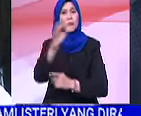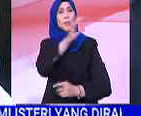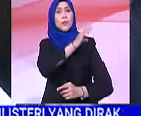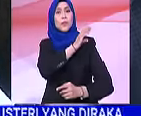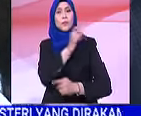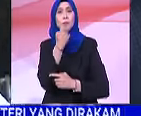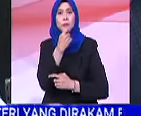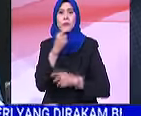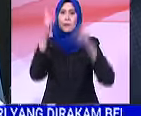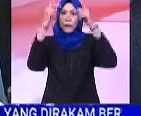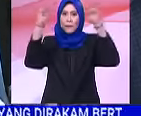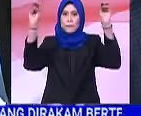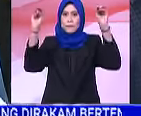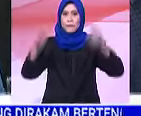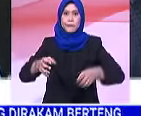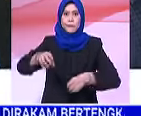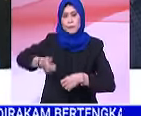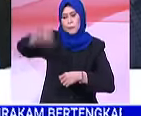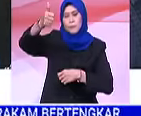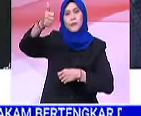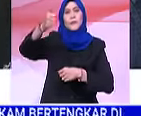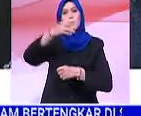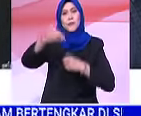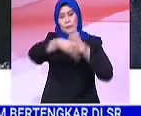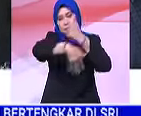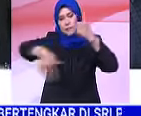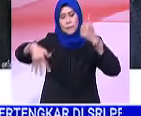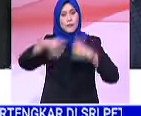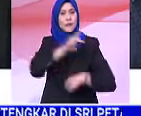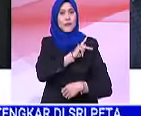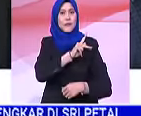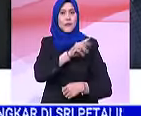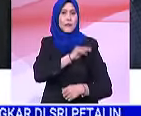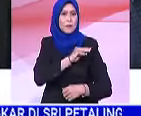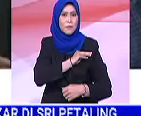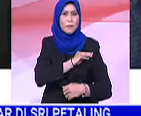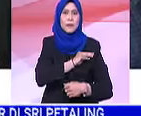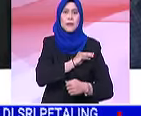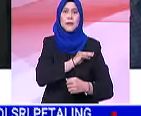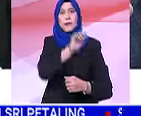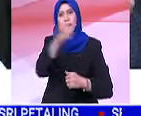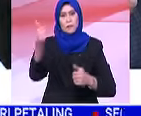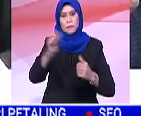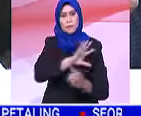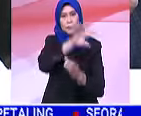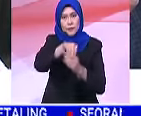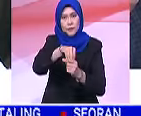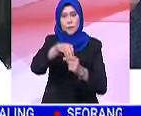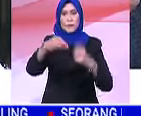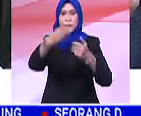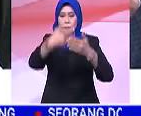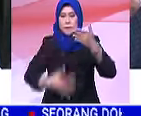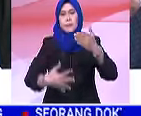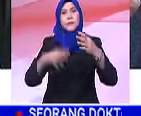Berhormat Perdana Menteri yang ahlinya terdiri daripada menteri-menteri besar, ketua menteri, sebahagian daripada menteri dan sebagainya. Jadi kita akan putuskan,